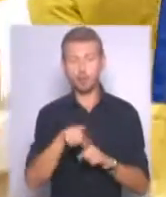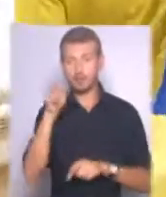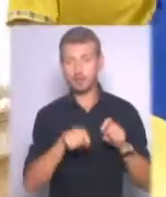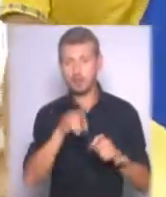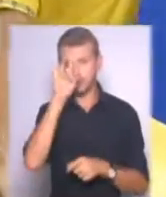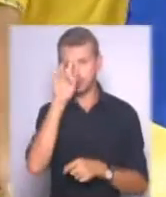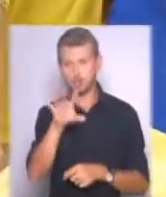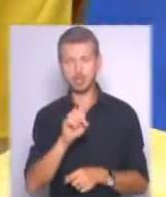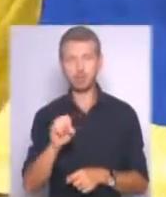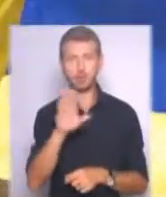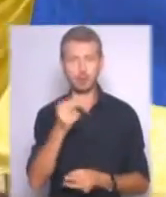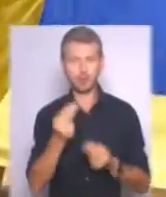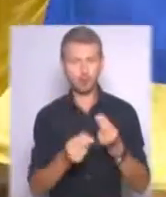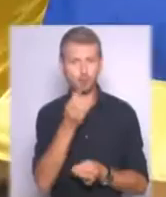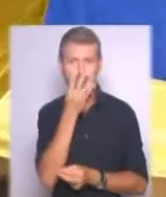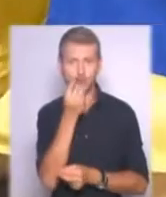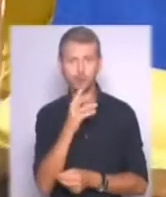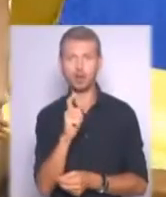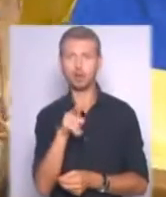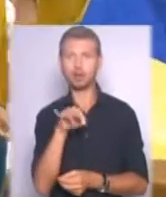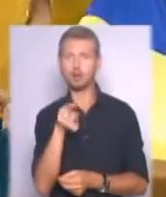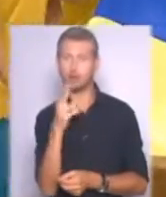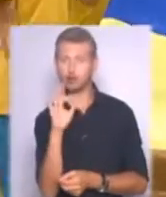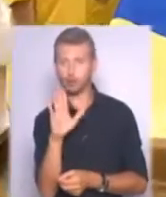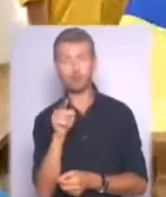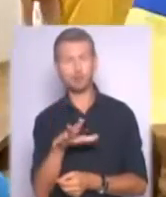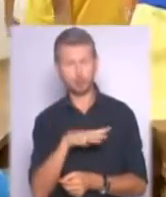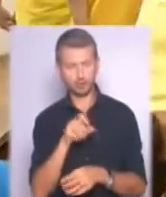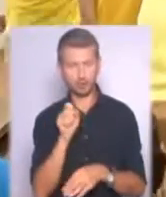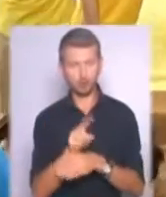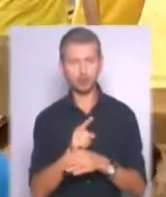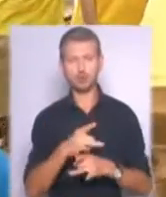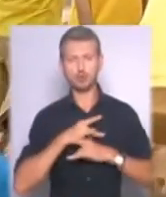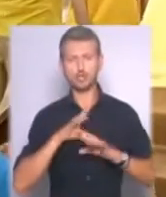чемпіон європейських ігор в Баку Андрій Хлопцов. Йому було доручено